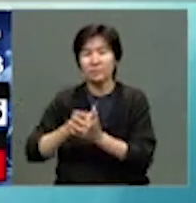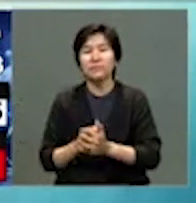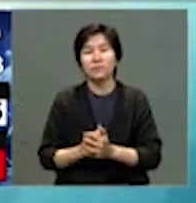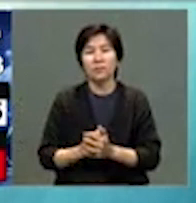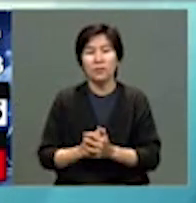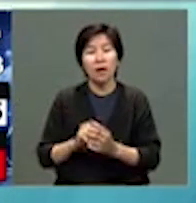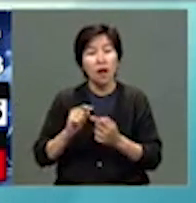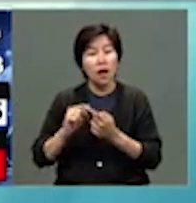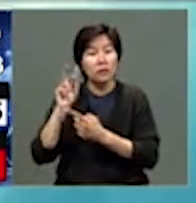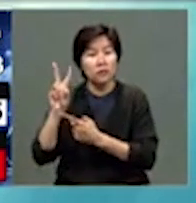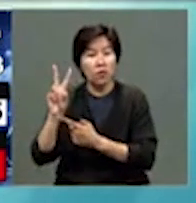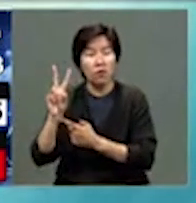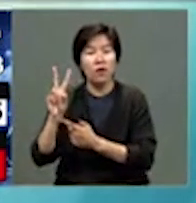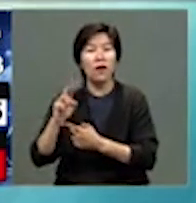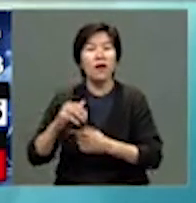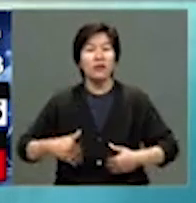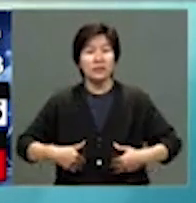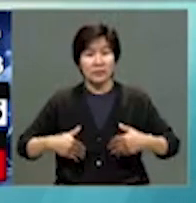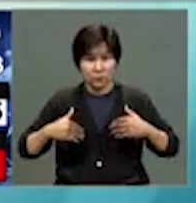กิจกรรมด้านเศรษฐกิจและการดำเนินชีวิต 3